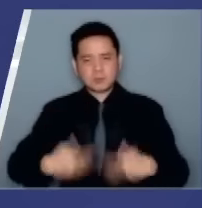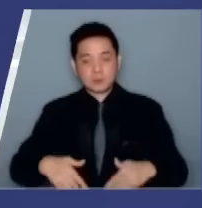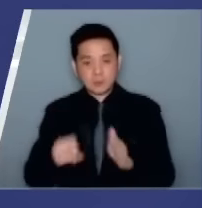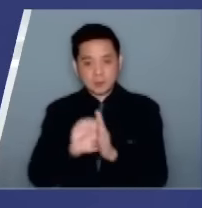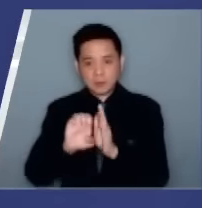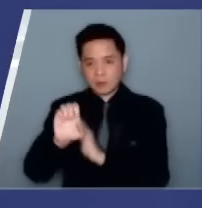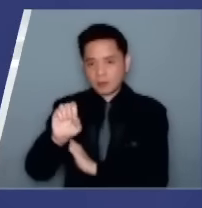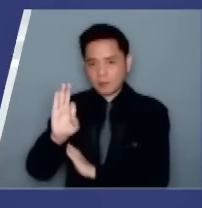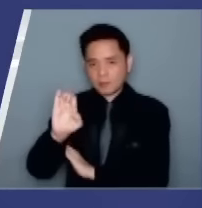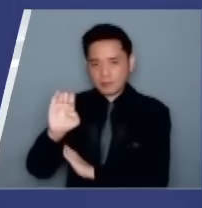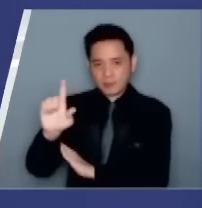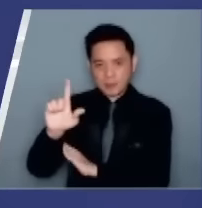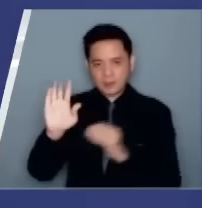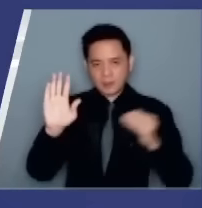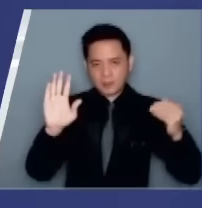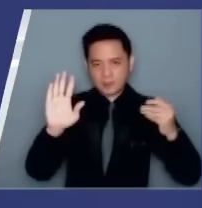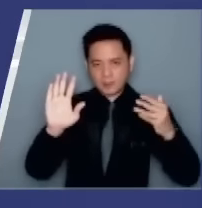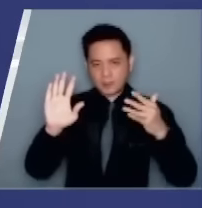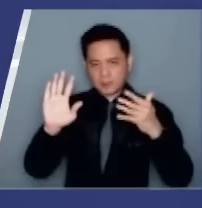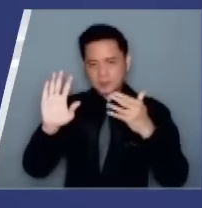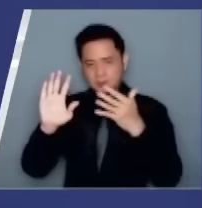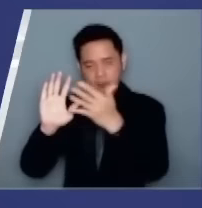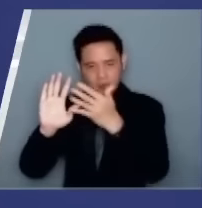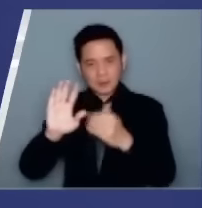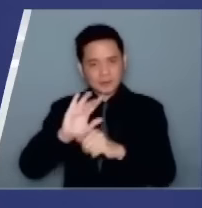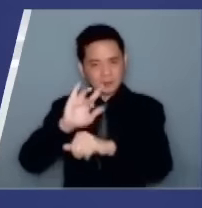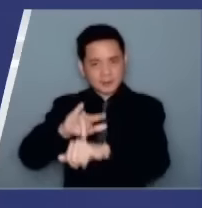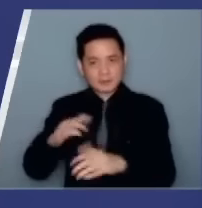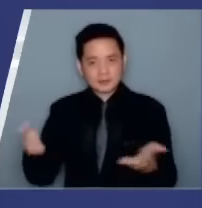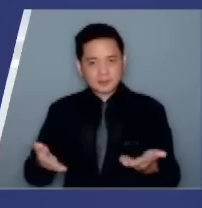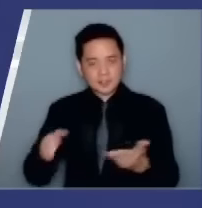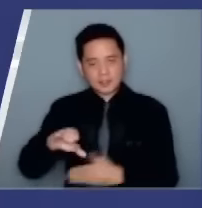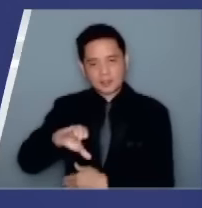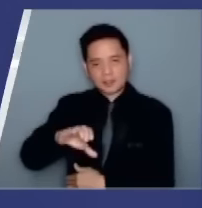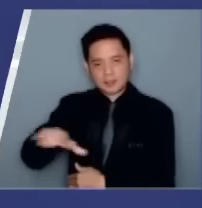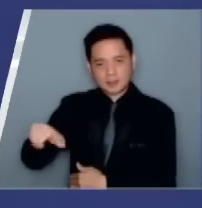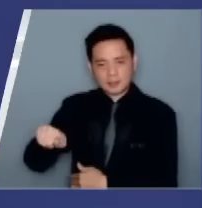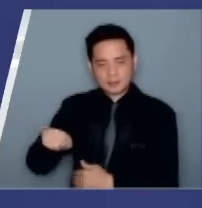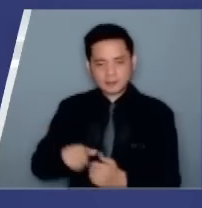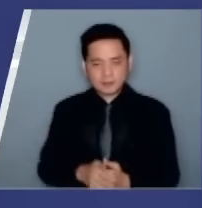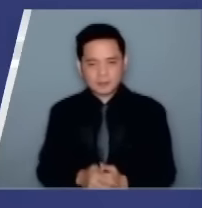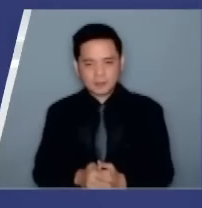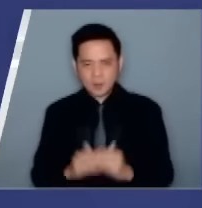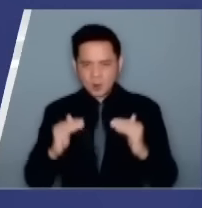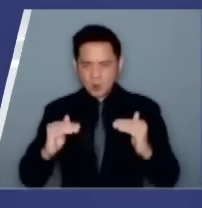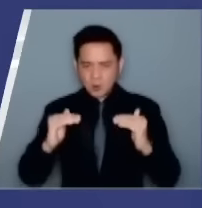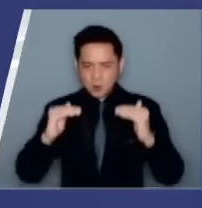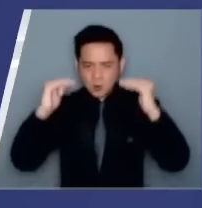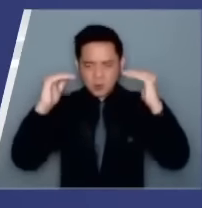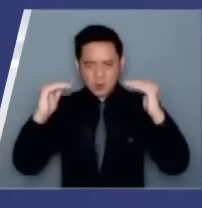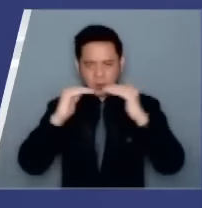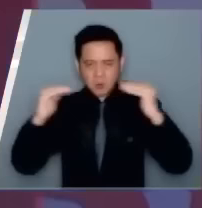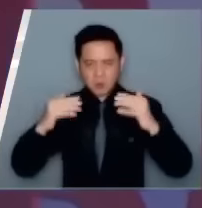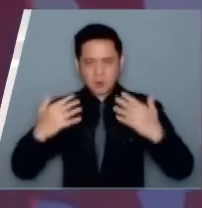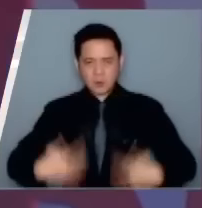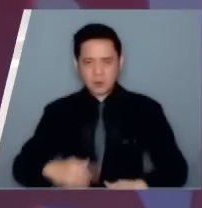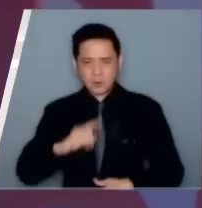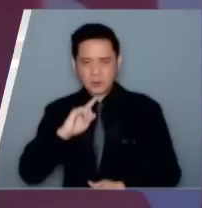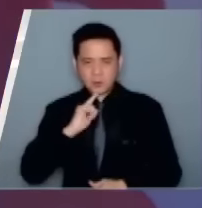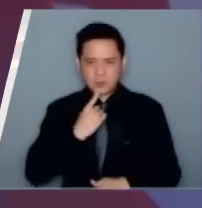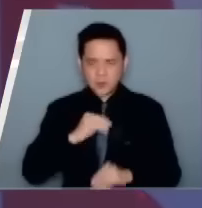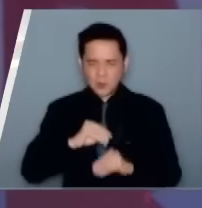nagfall sa bagao Cagayan bago humina sa Typhoon category habang tumatawid sa kalupaan